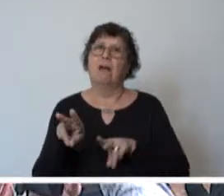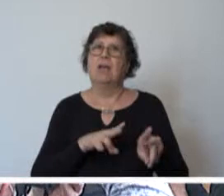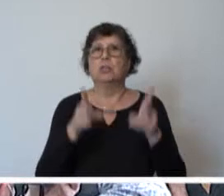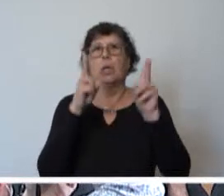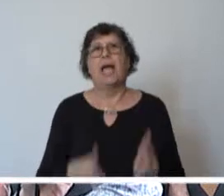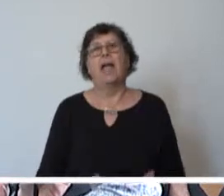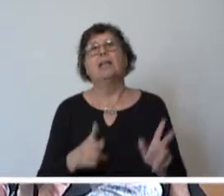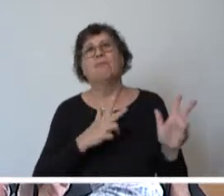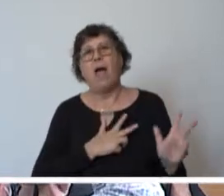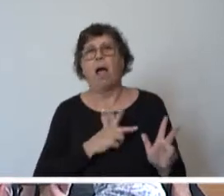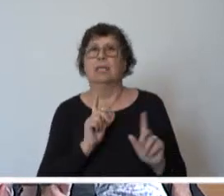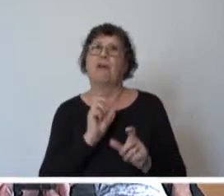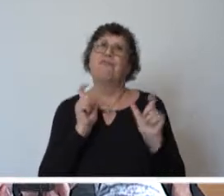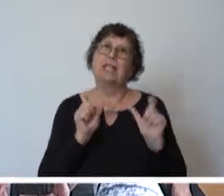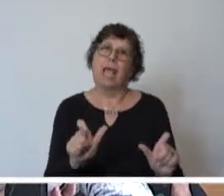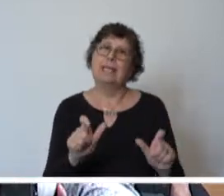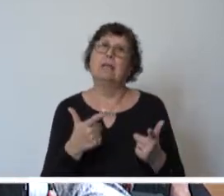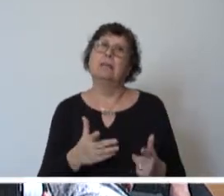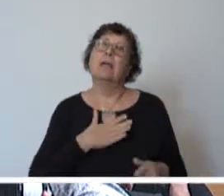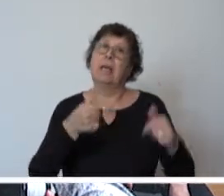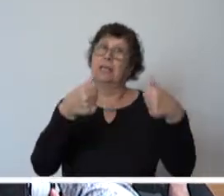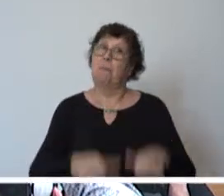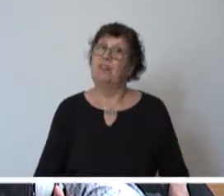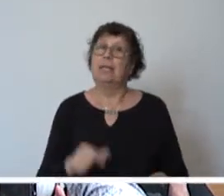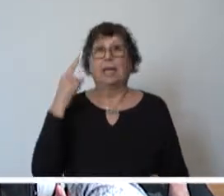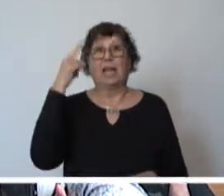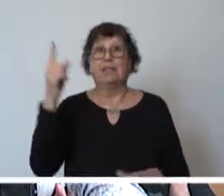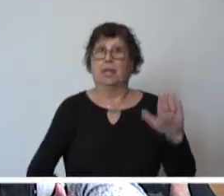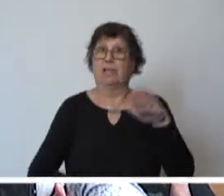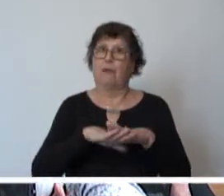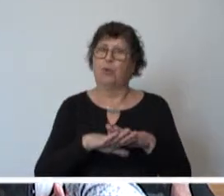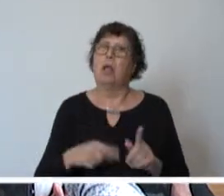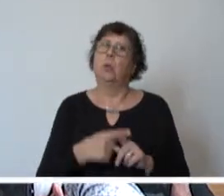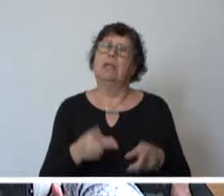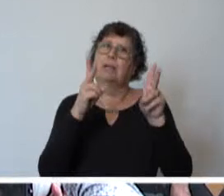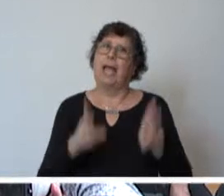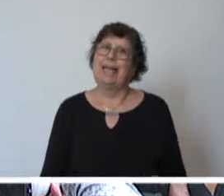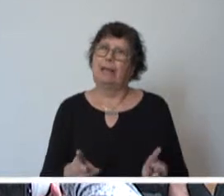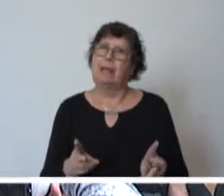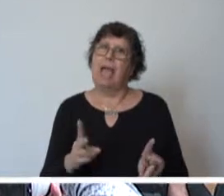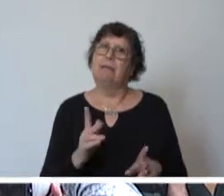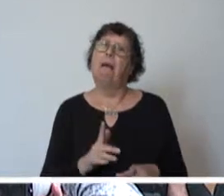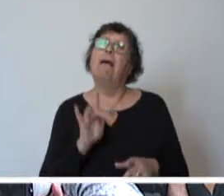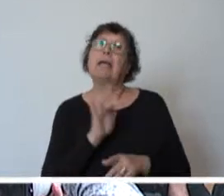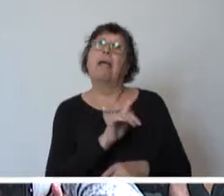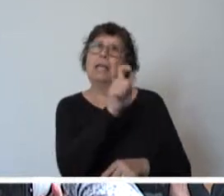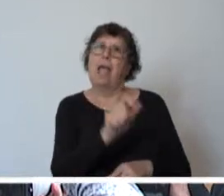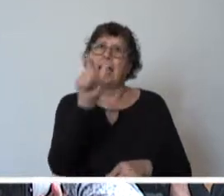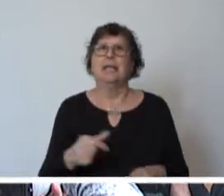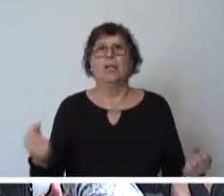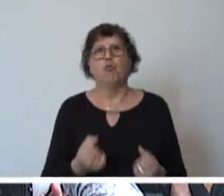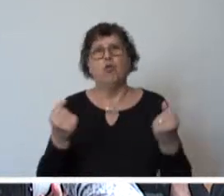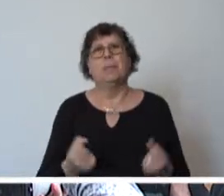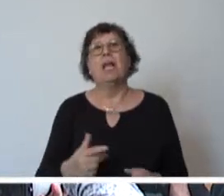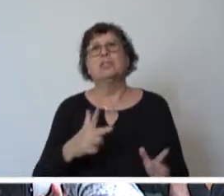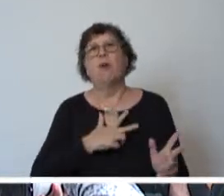wahren und verteidigen, meine Pflichten gewissenhaft erfüllen und Gerechtigkeit gegen jedermann üben werde. So wahr